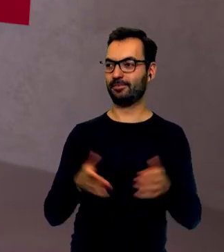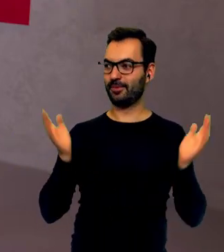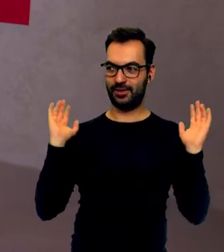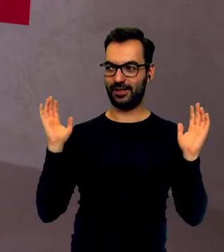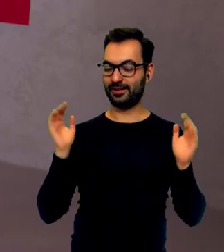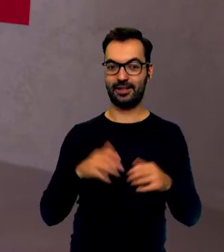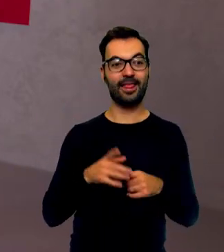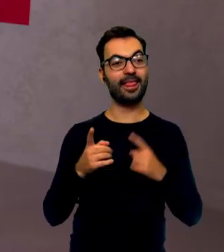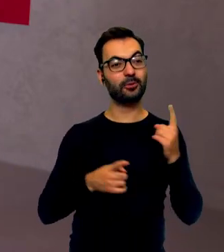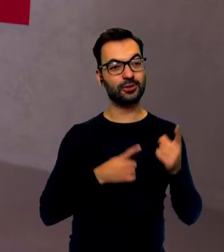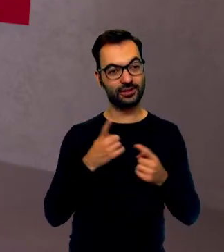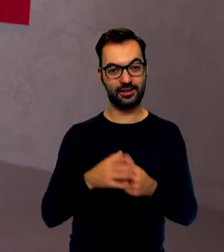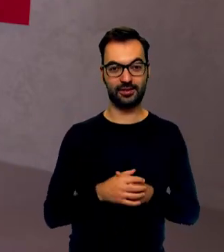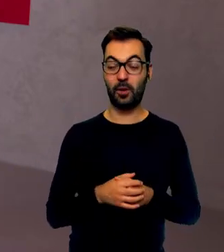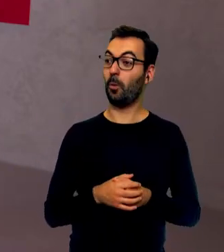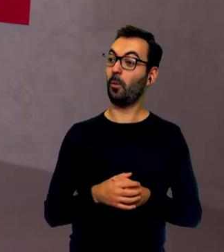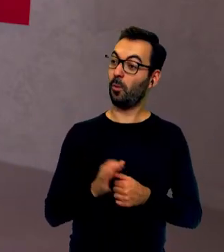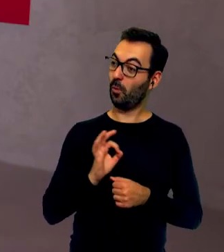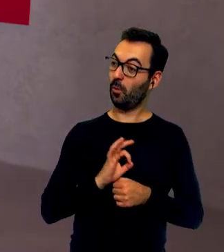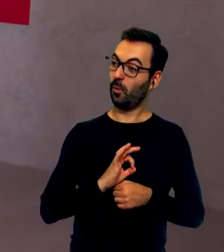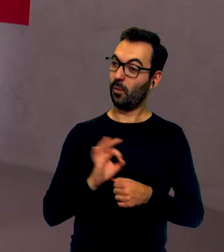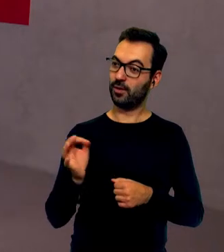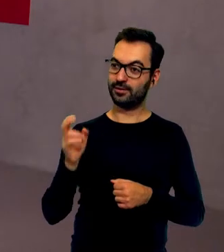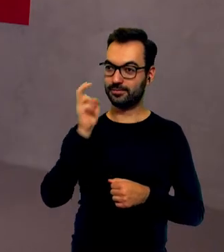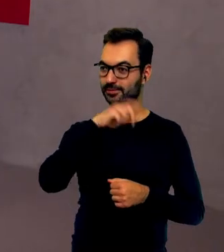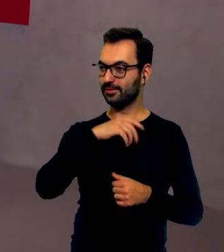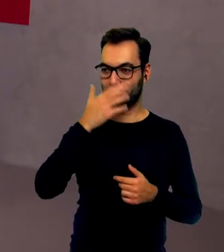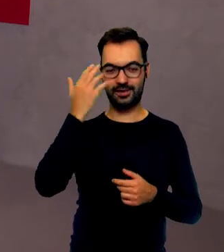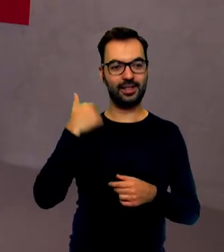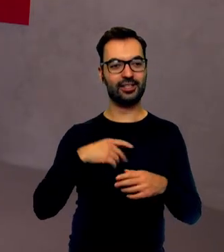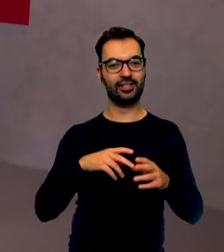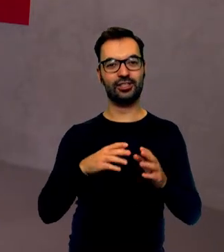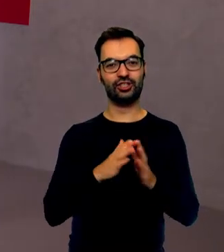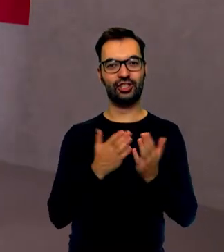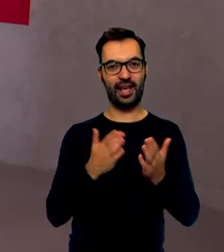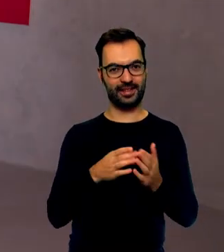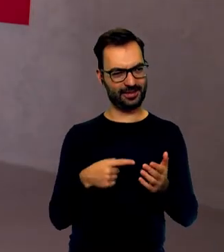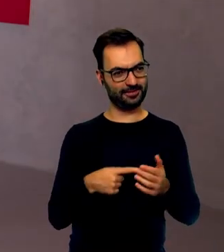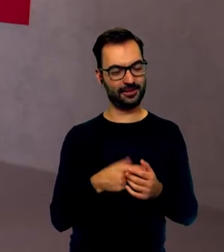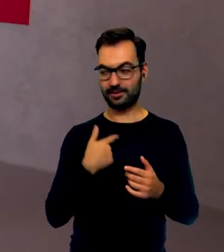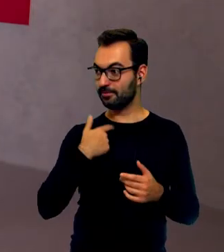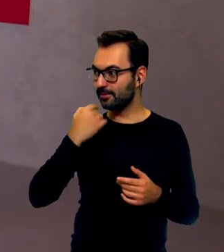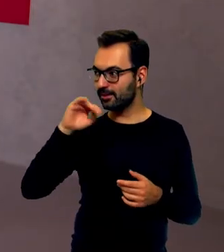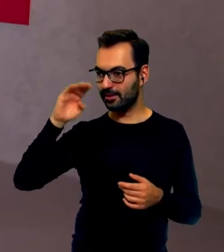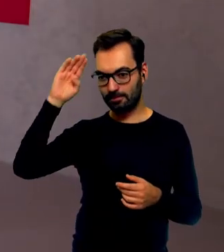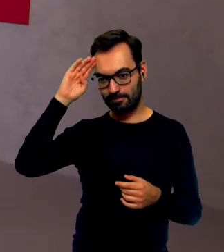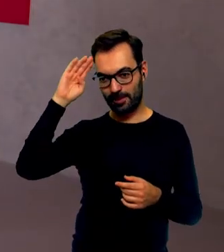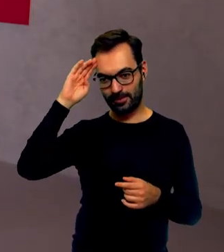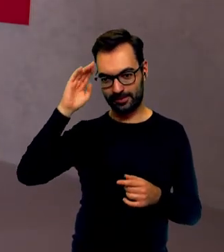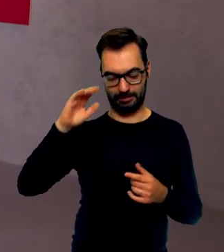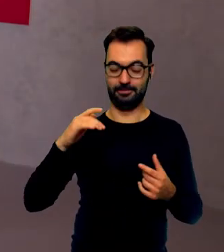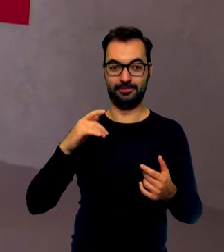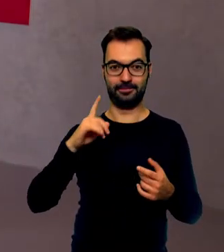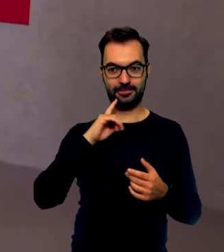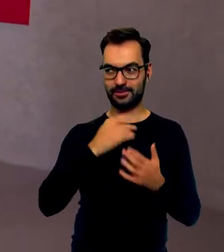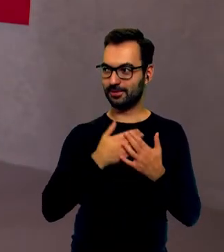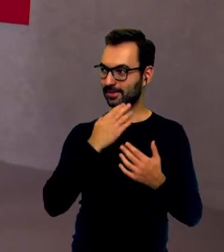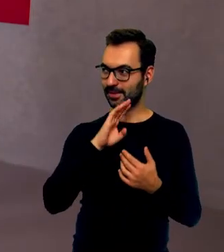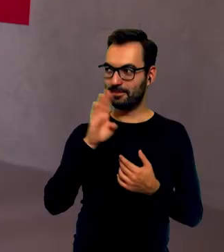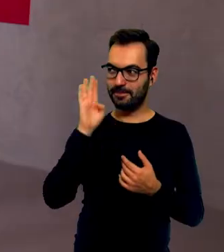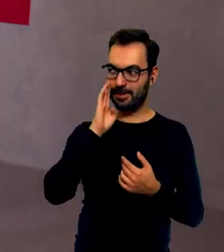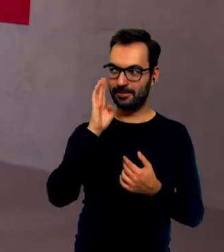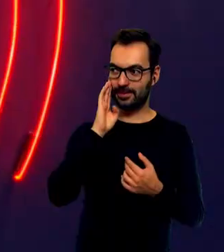Kapituluję. Nauczycielem podobno. O, to ja ciekawe. Powiedziałam, że z dziennikiem ja sobie widzę ciebie. Nie pamiętam tego za dobrze, mówiąc